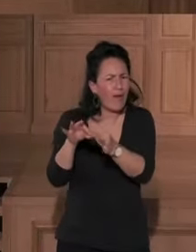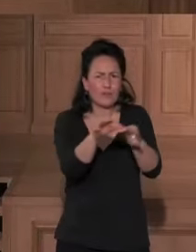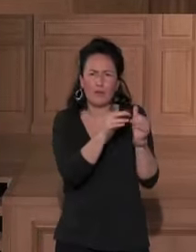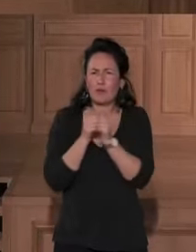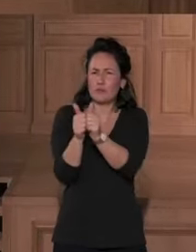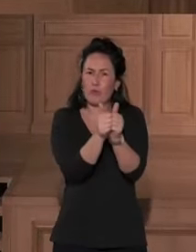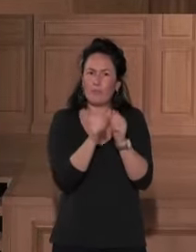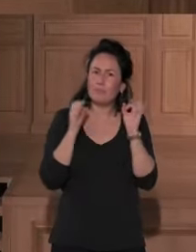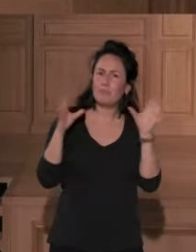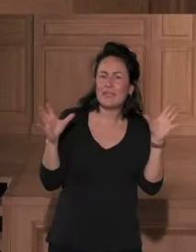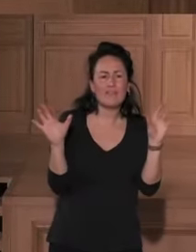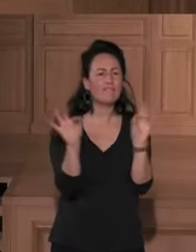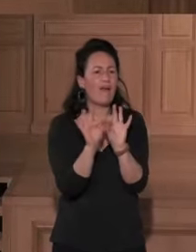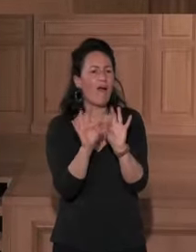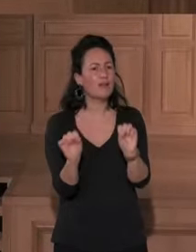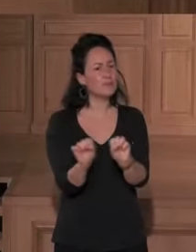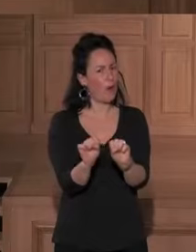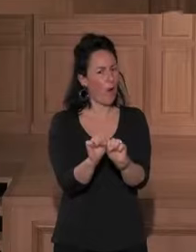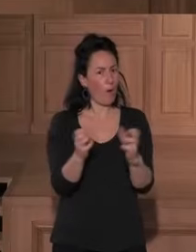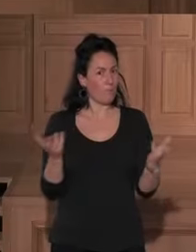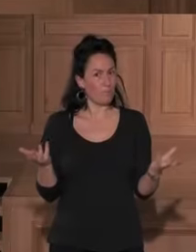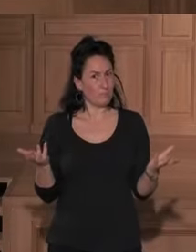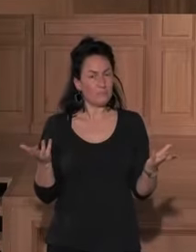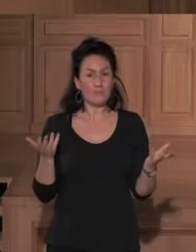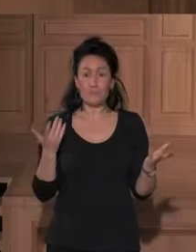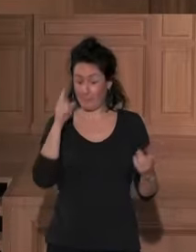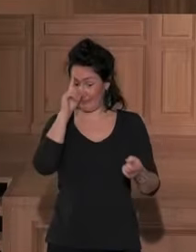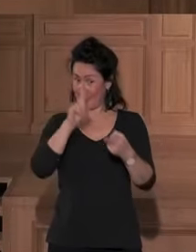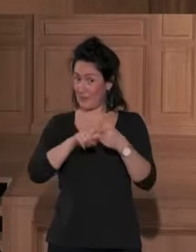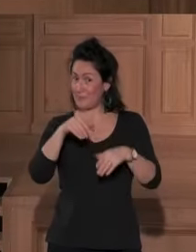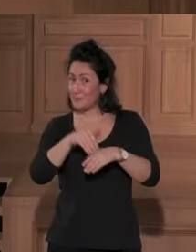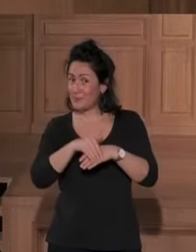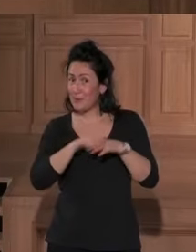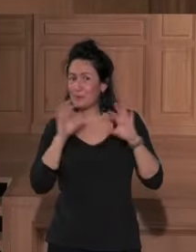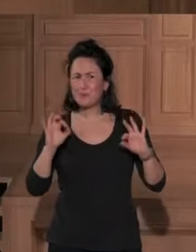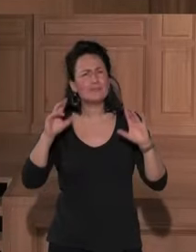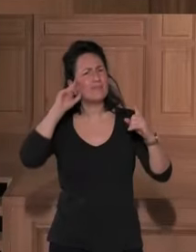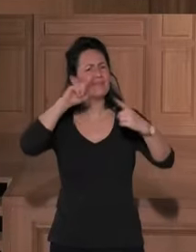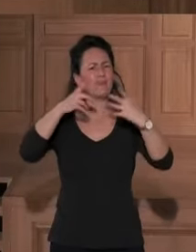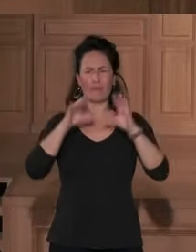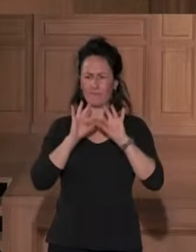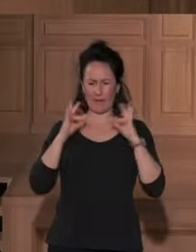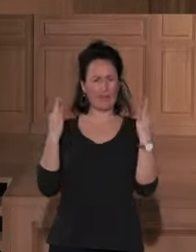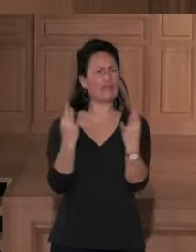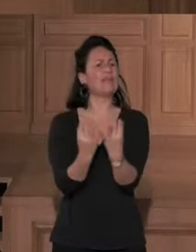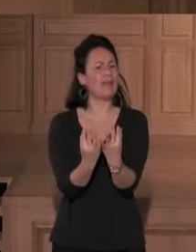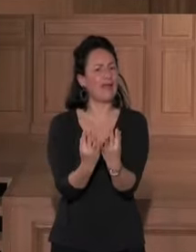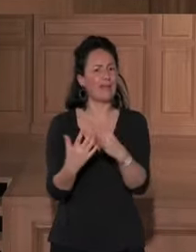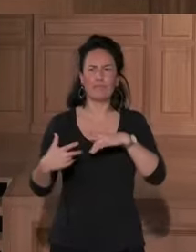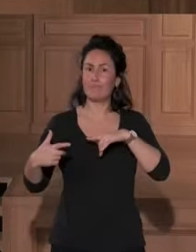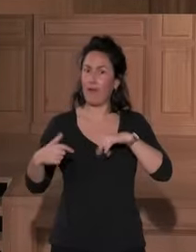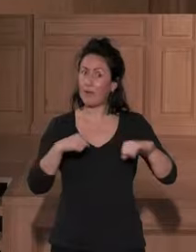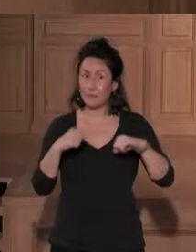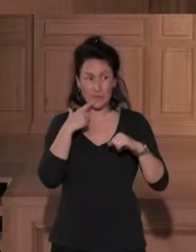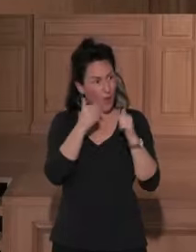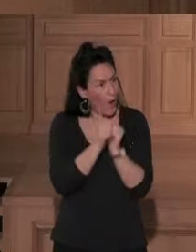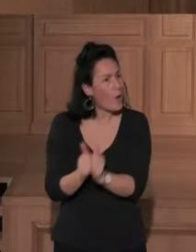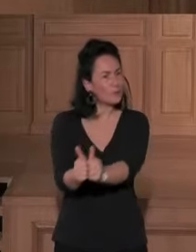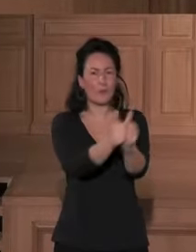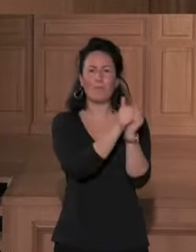frères et sœurs, et je dis ces termes à bon escient, puisque le thème de la soirée, c'est la fraternité en action. Donc on va vivre ensemble